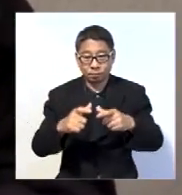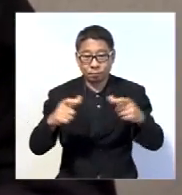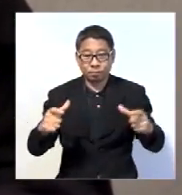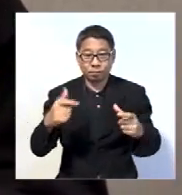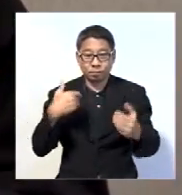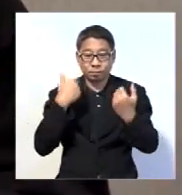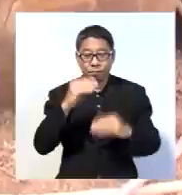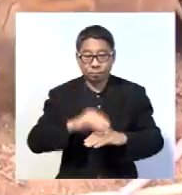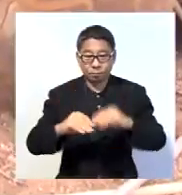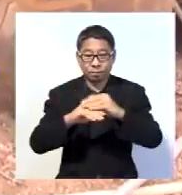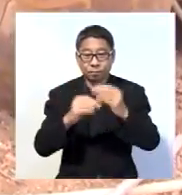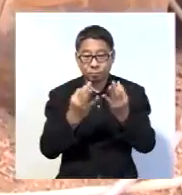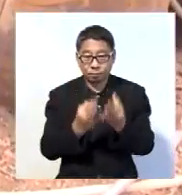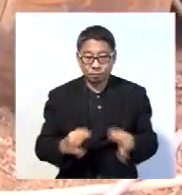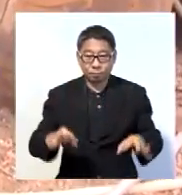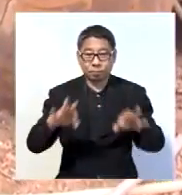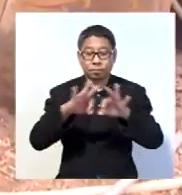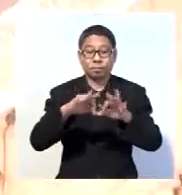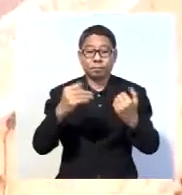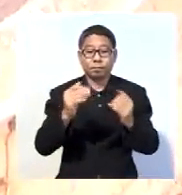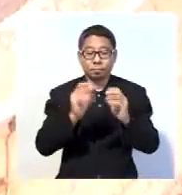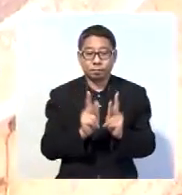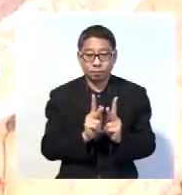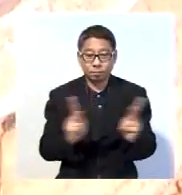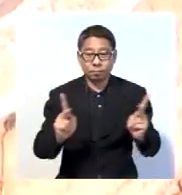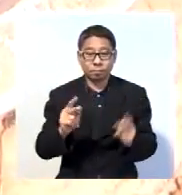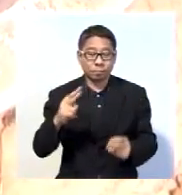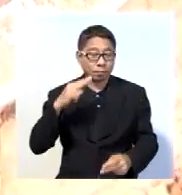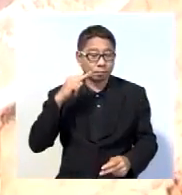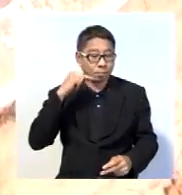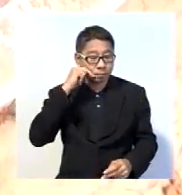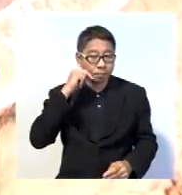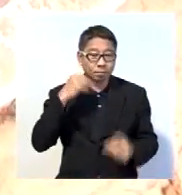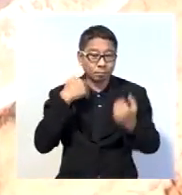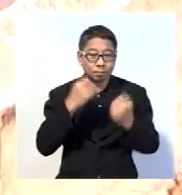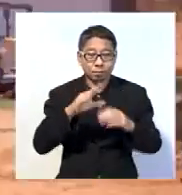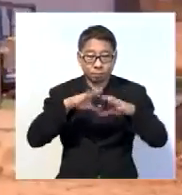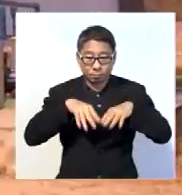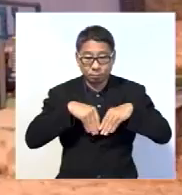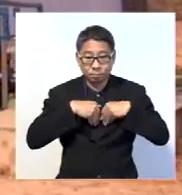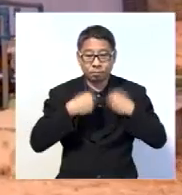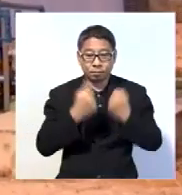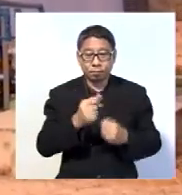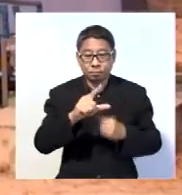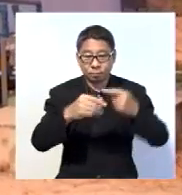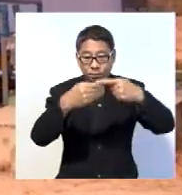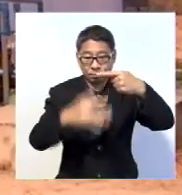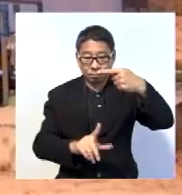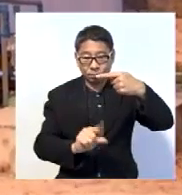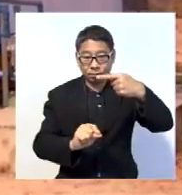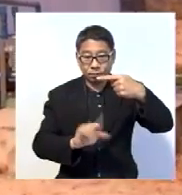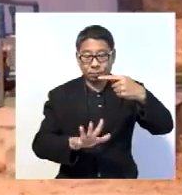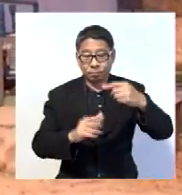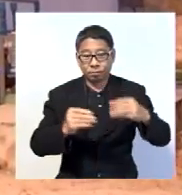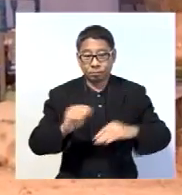ใหญ่และโครงการสำคัญที่คณะกรรมการทรัพยากรน้ำแห่งชาติเห็นชอบแล้วจำนวน25โครง